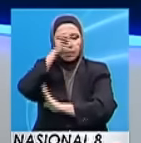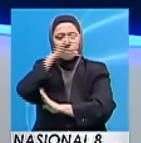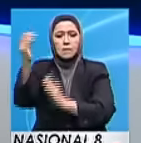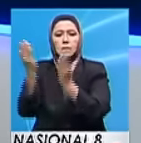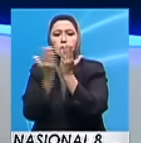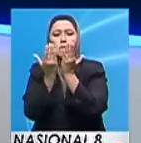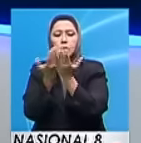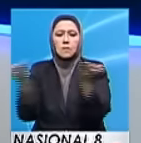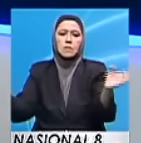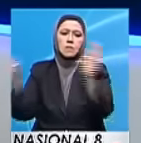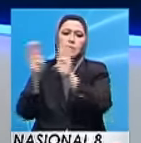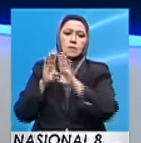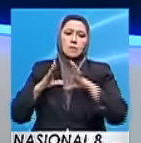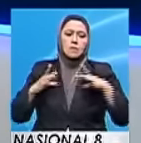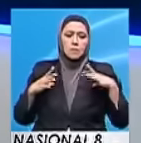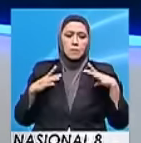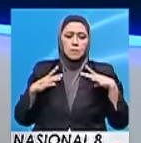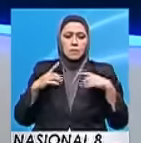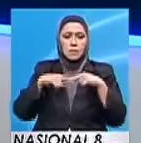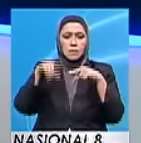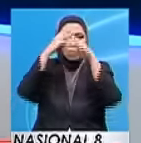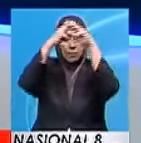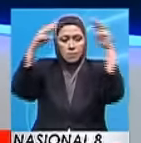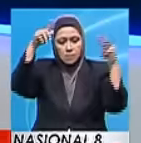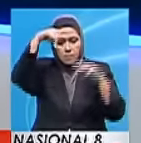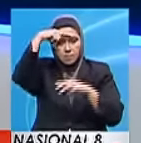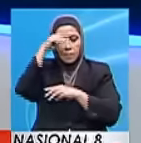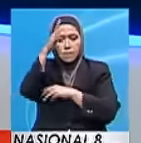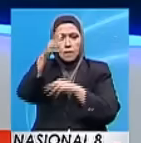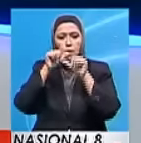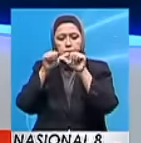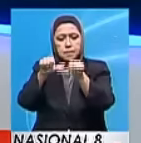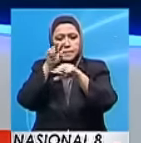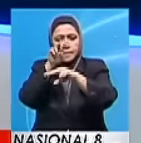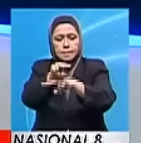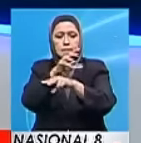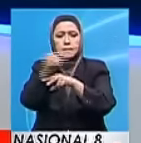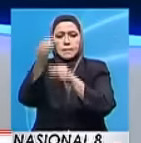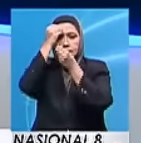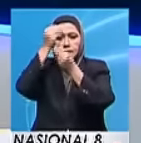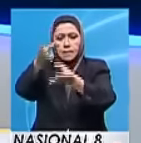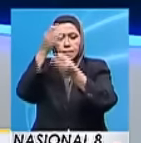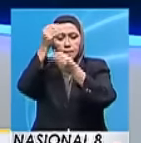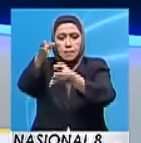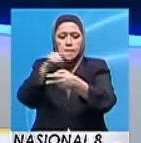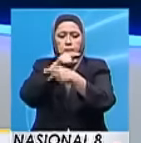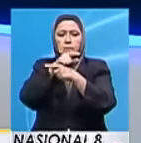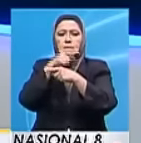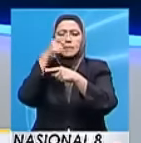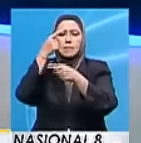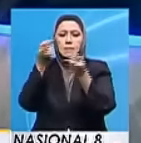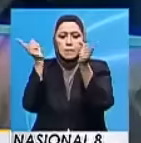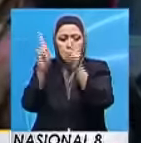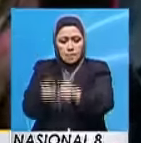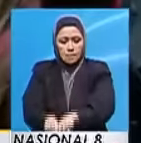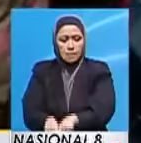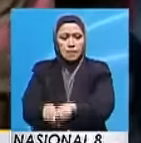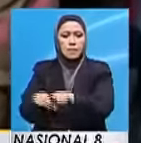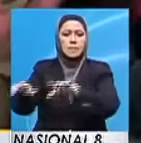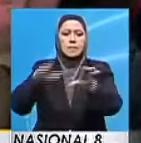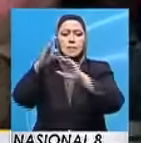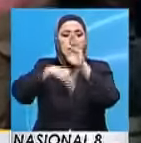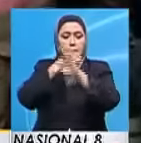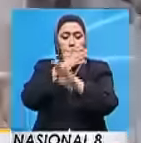kenyataan Wisma Putra memaklumkan akan meneruskan Pemantauan dan memberikan maklumat sewajarnya berhubung Kejadian gempa berkenaan rakyat Malaysia yang berada di